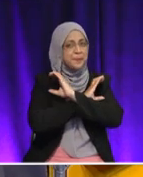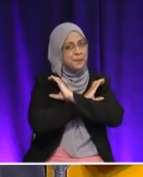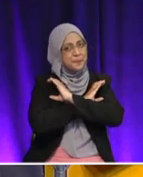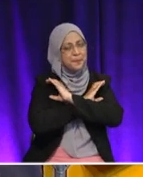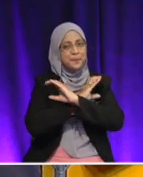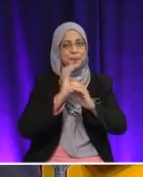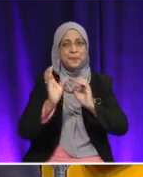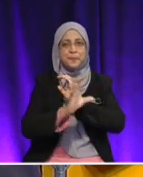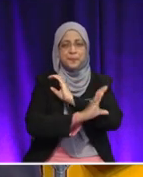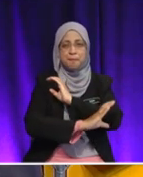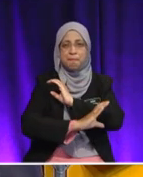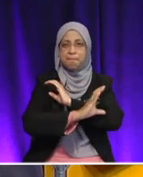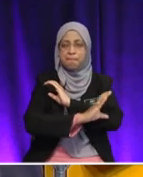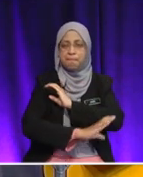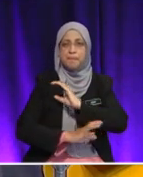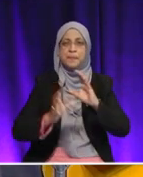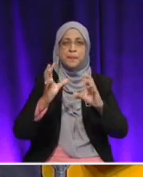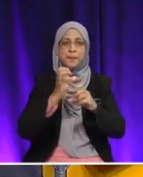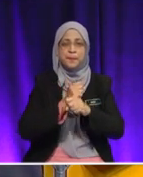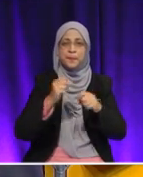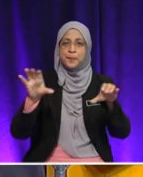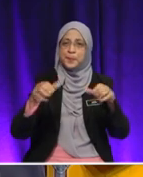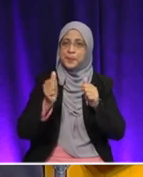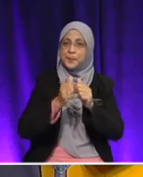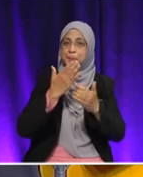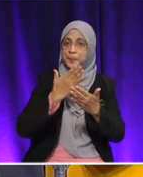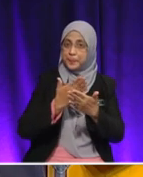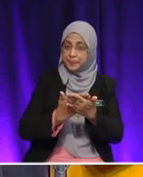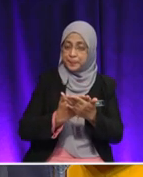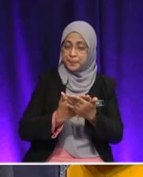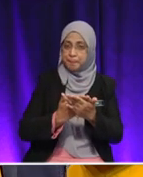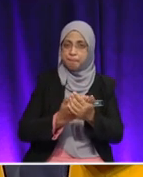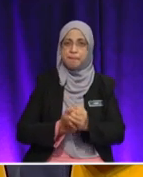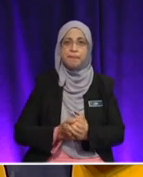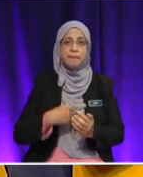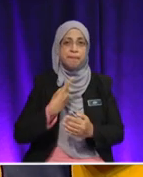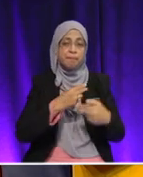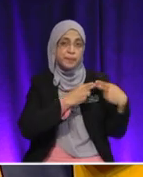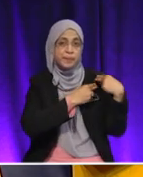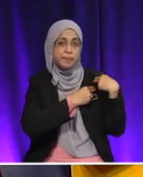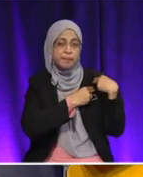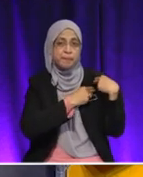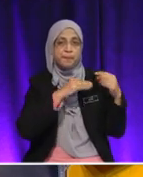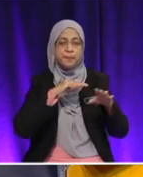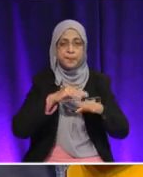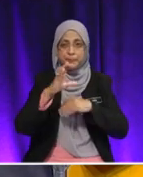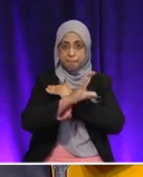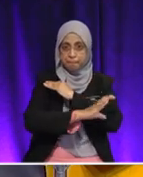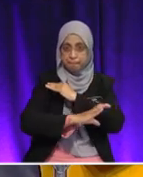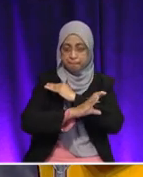dapat diwujudkan di mana seorang rakyat yang mempunyai tanggung jawab terhadap negara seterusnya pula dapat